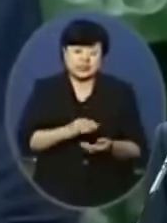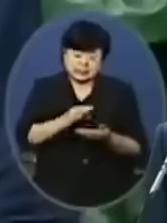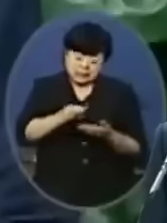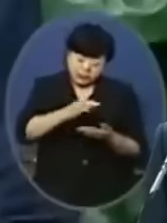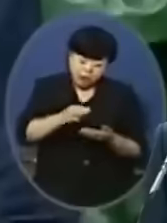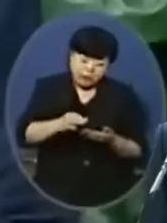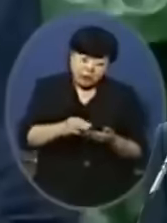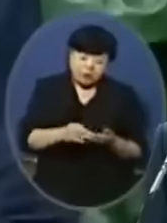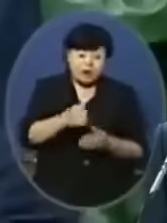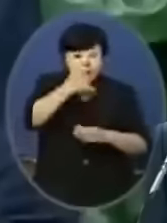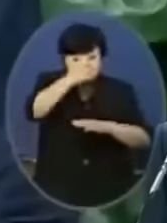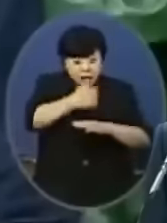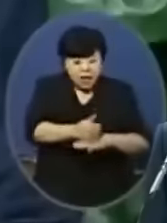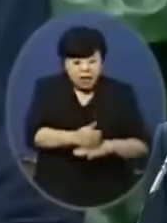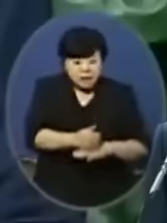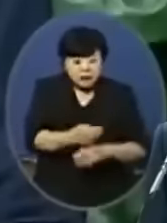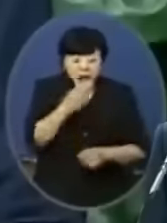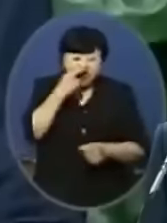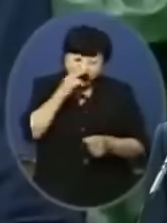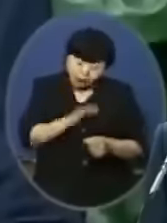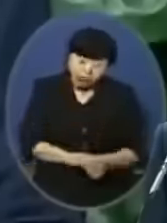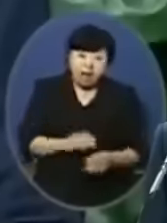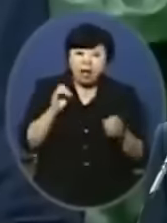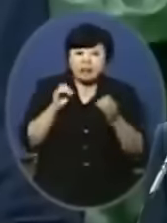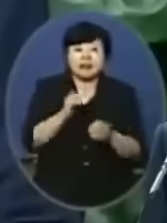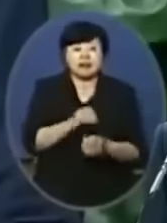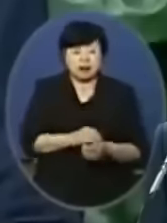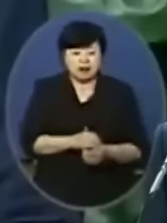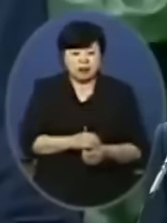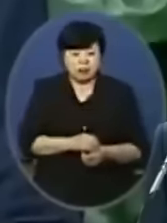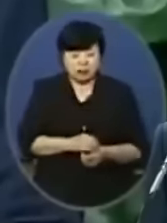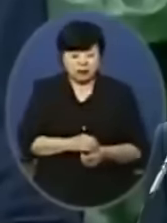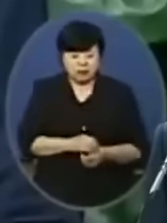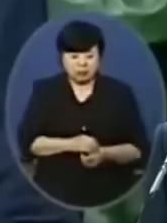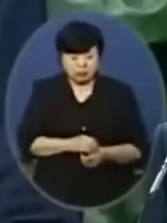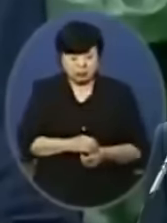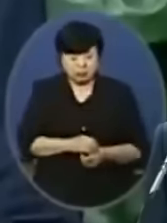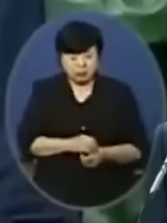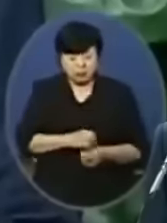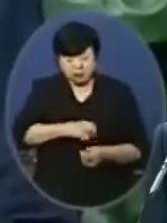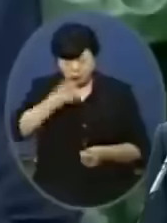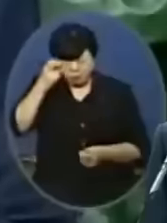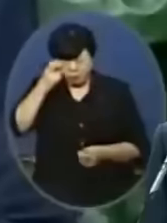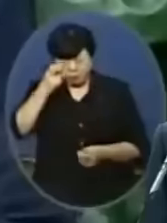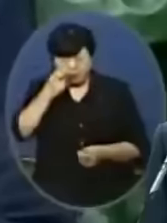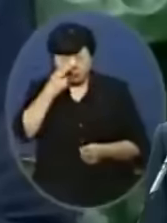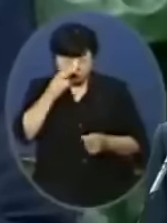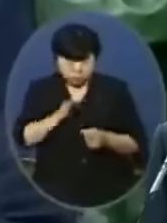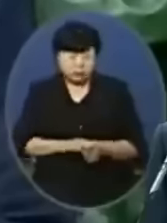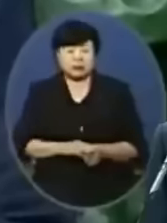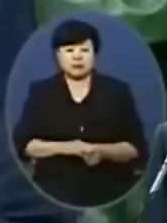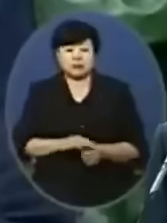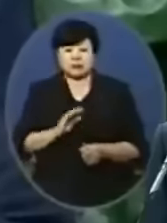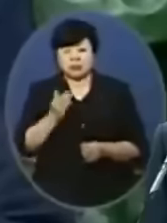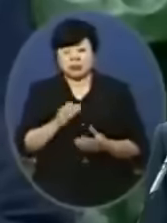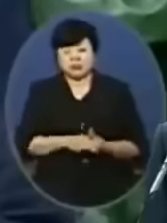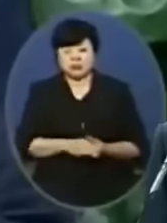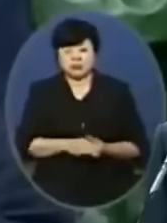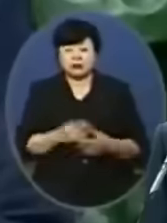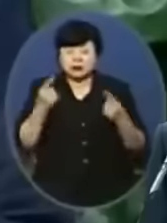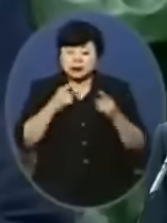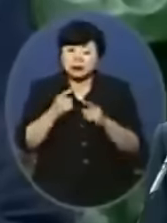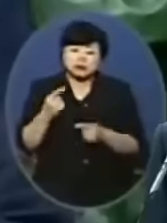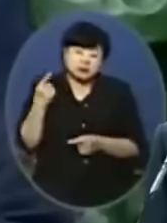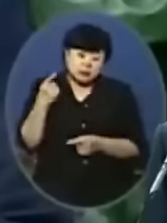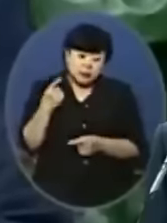사용하면 나중에 보면 기가 막힌 대답을 한 것을 알 수 있는 것입니다. 우리는 들리는